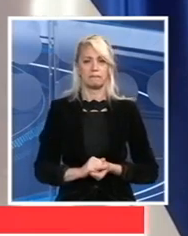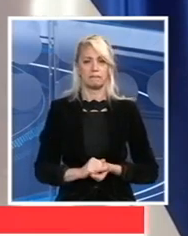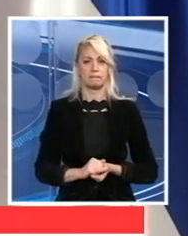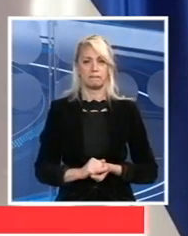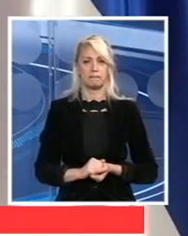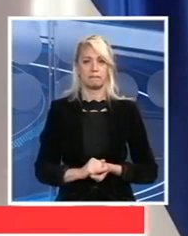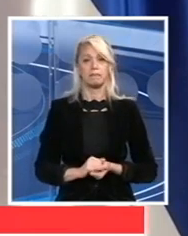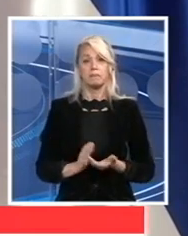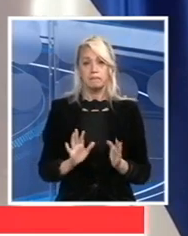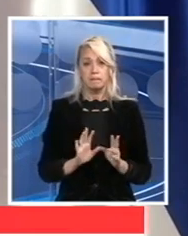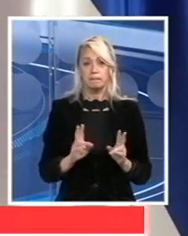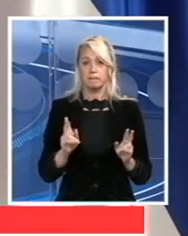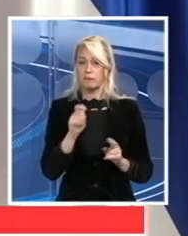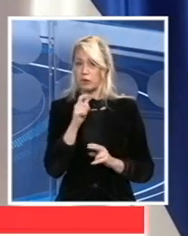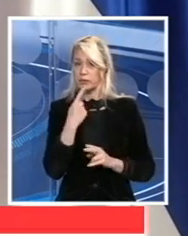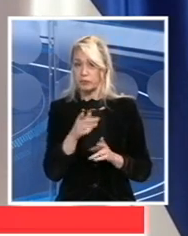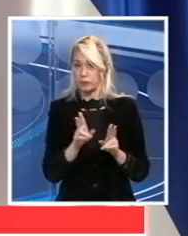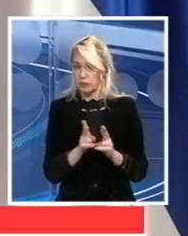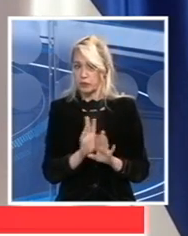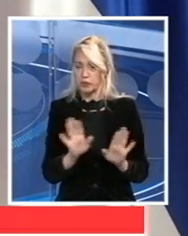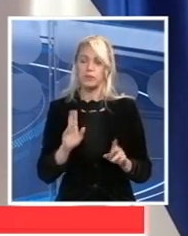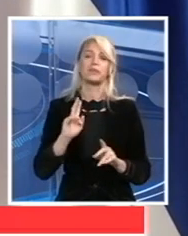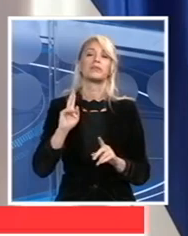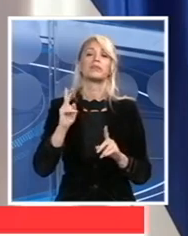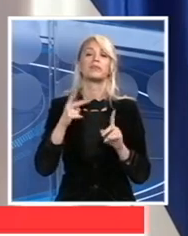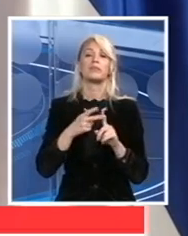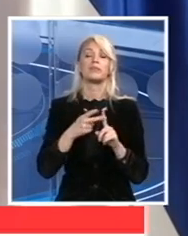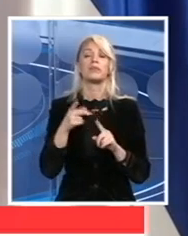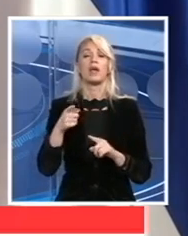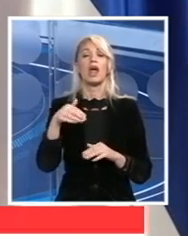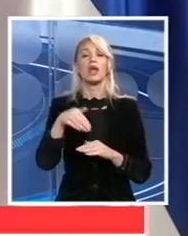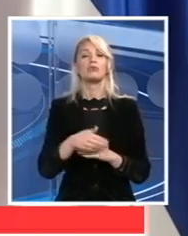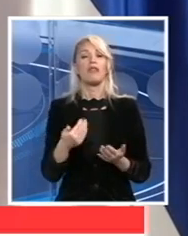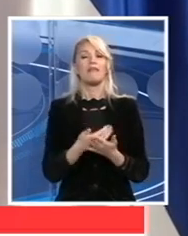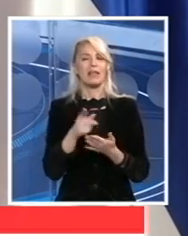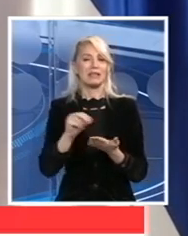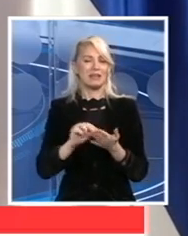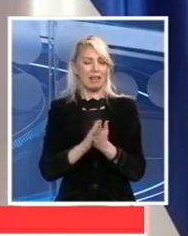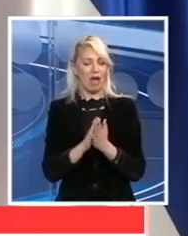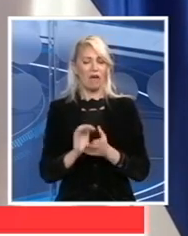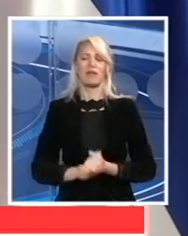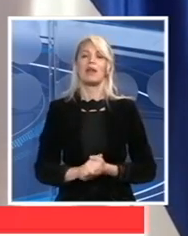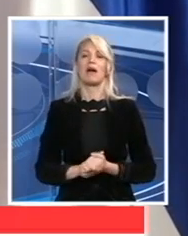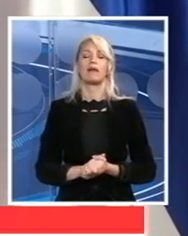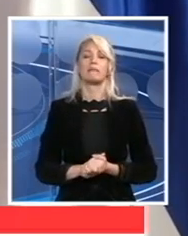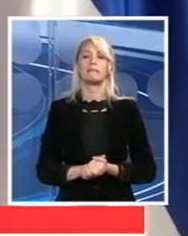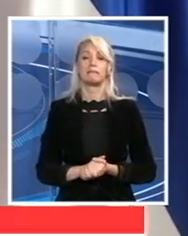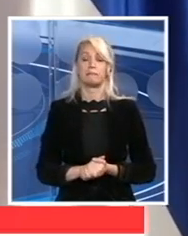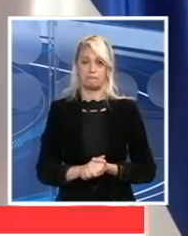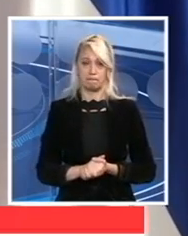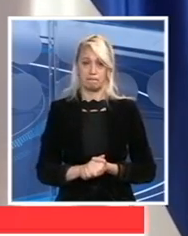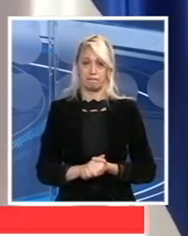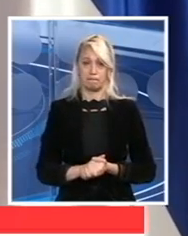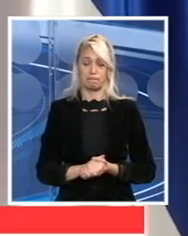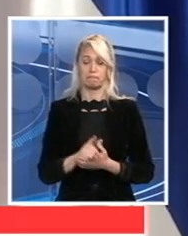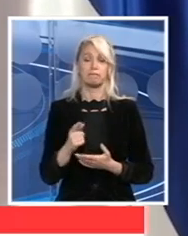komentarisao. To je to? Dobro. Možemo dalje. Željko, Južne vesti, izvolite. Hvala vam, Ana. Željko Veljković, Južne vesti. Da